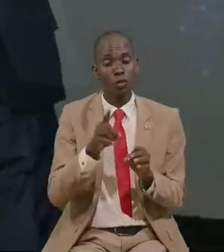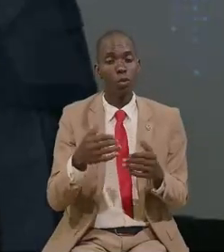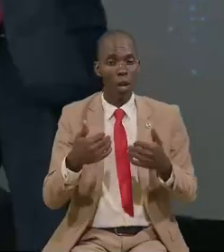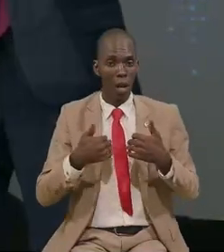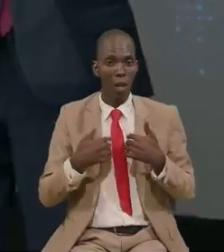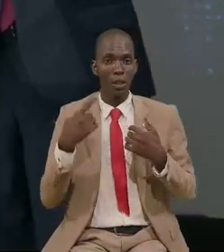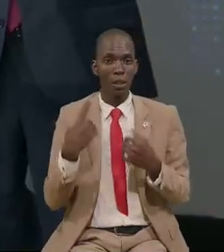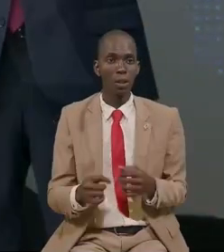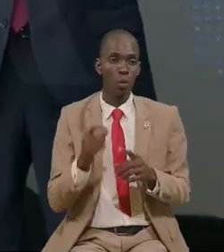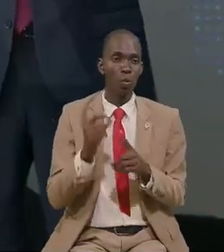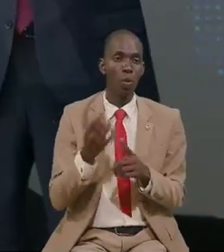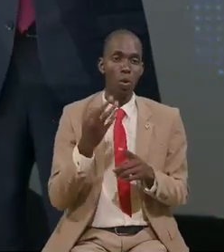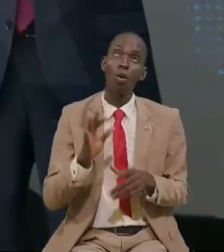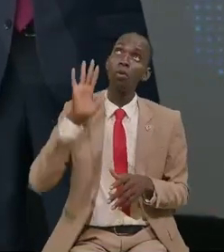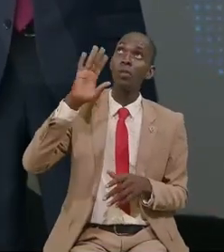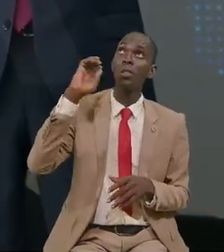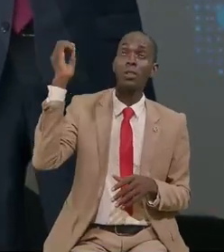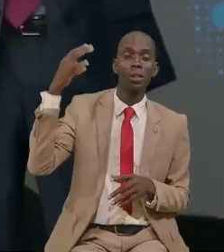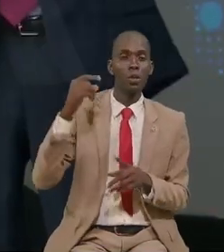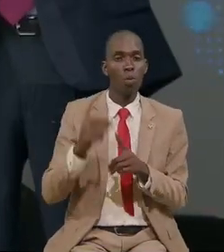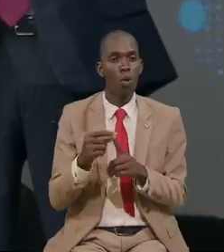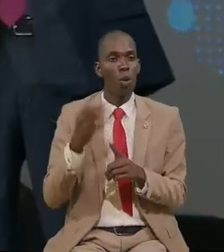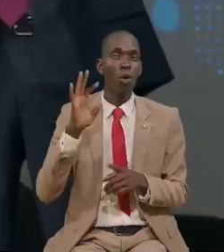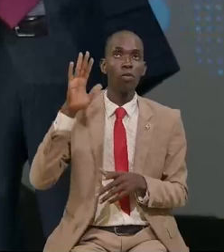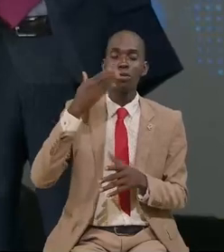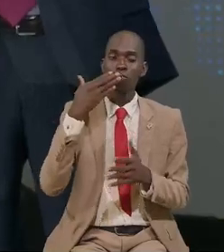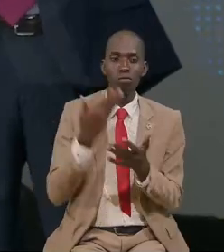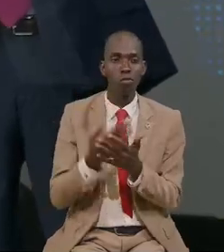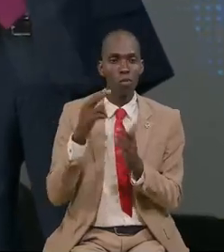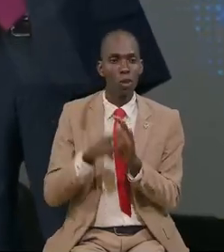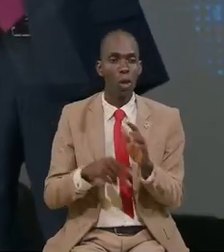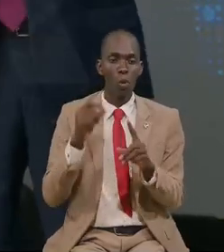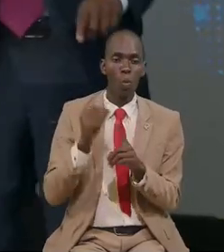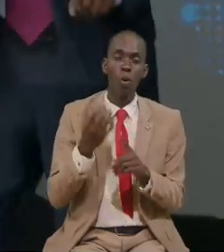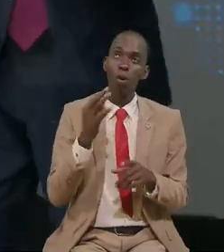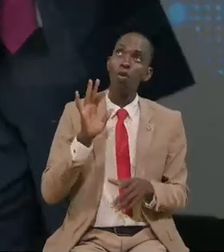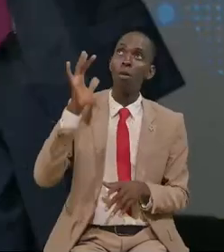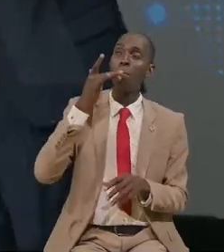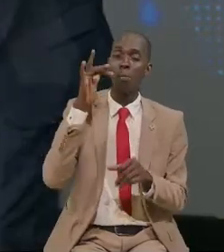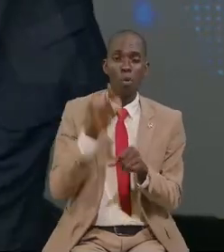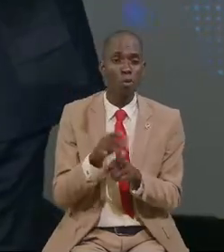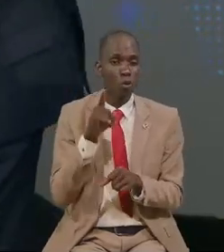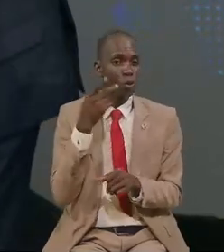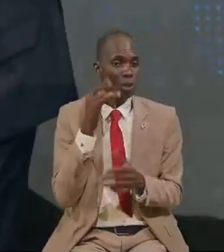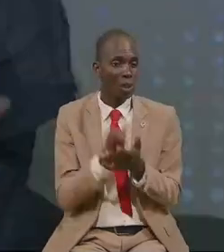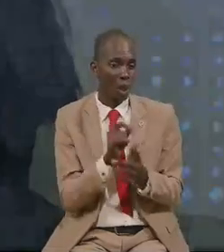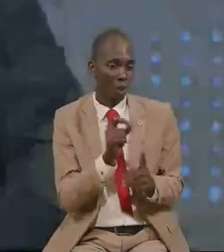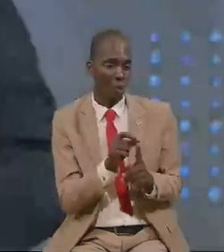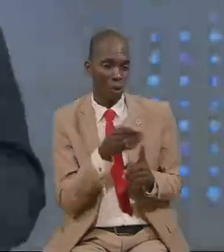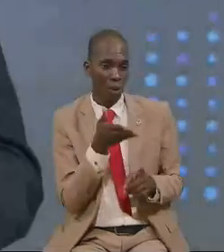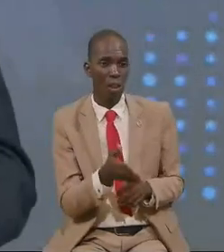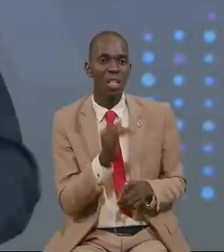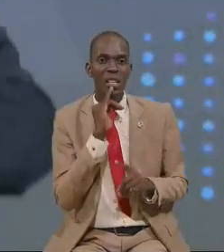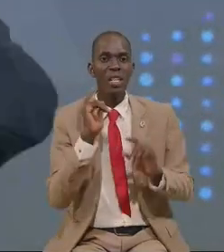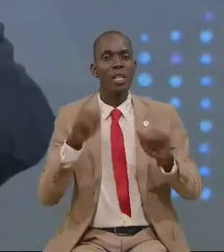parole de sa bonté, la parole de sa promesse, il dit cette parole est capable de